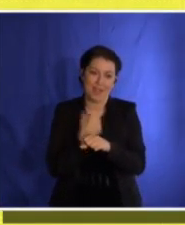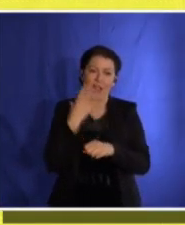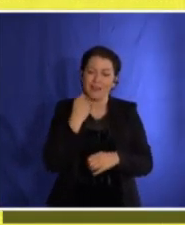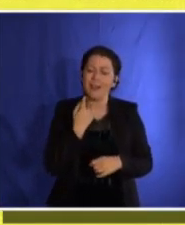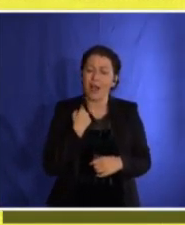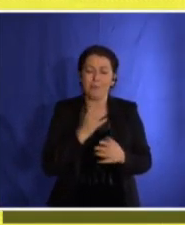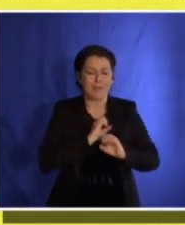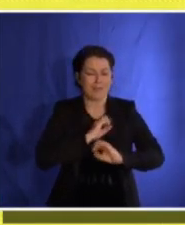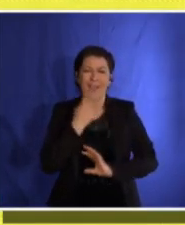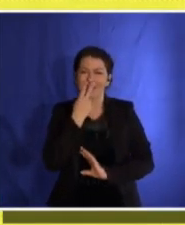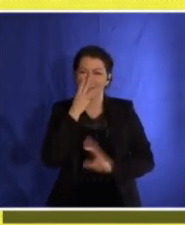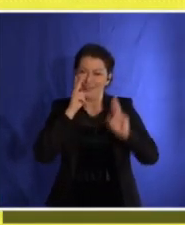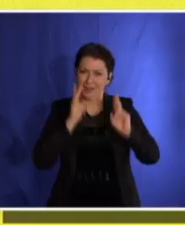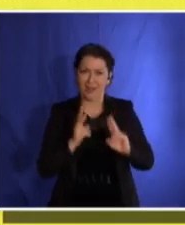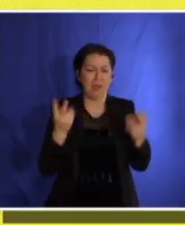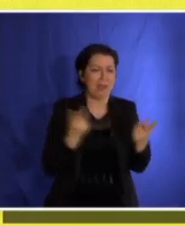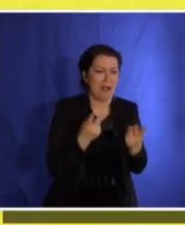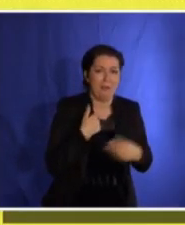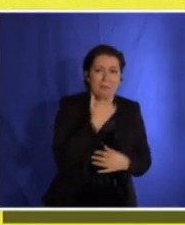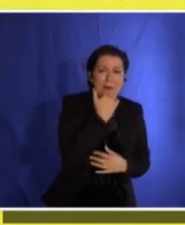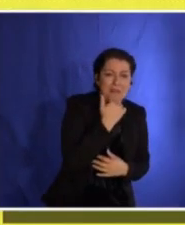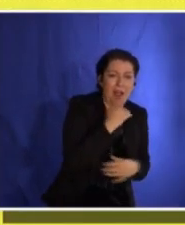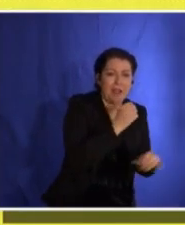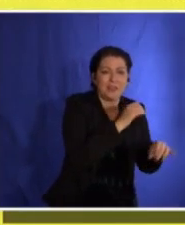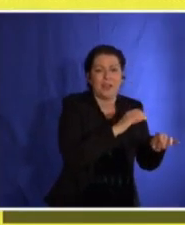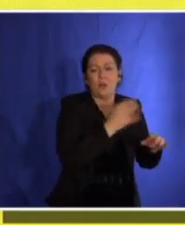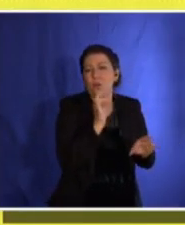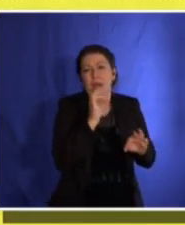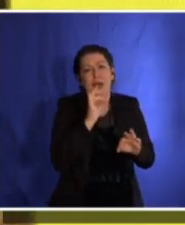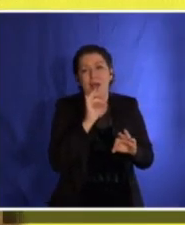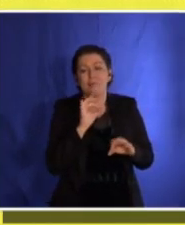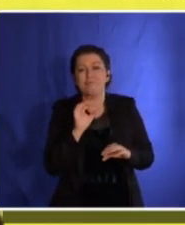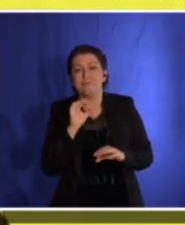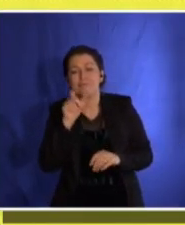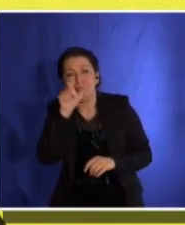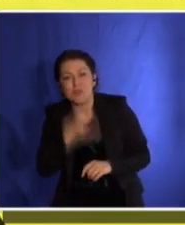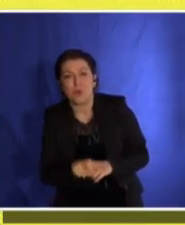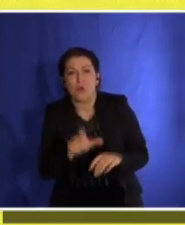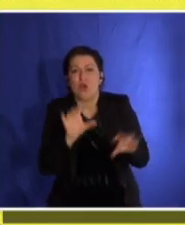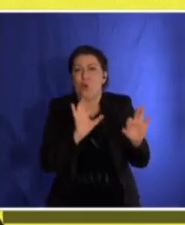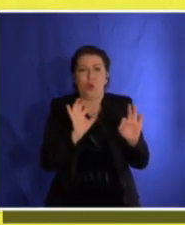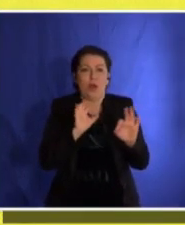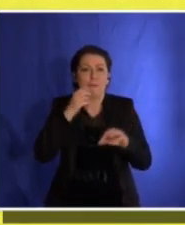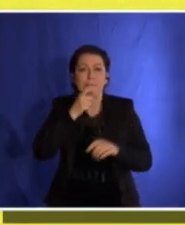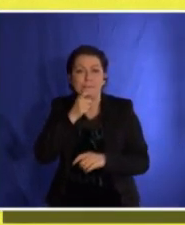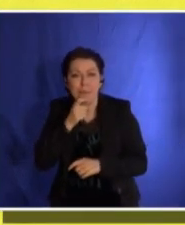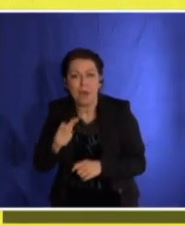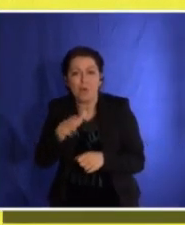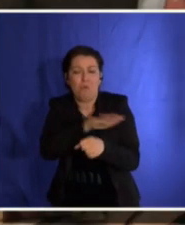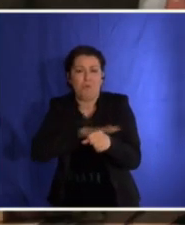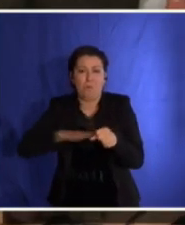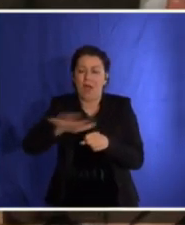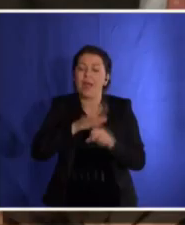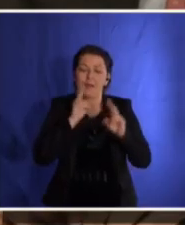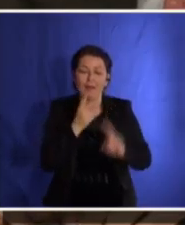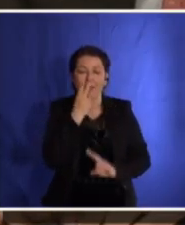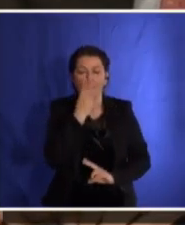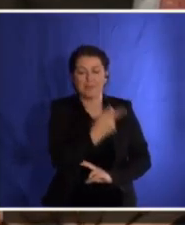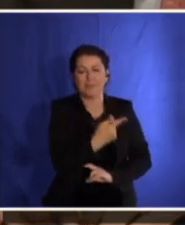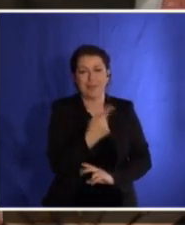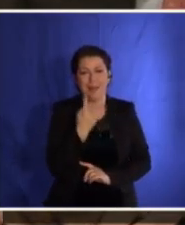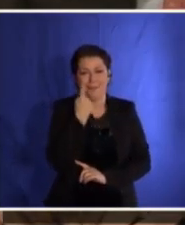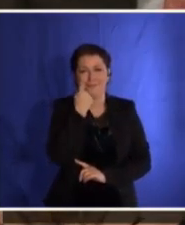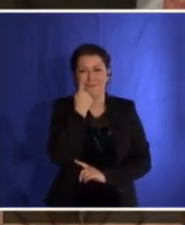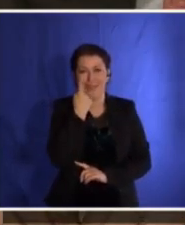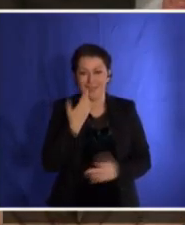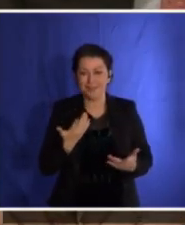Tun, ob das jetzt privat oder persönlich ist oder ob das auch im Berufsumfeld ist. Und was